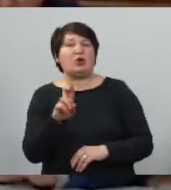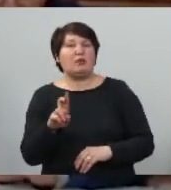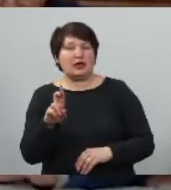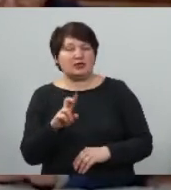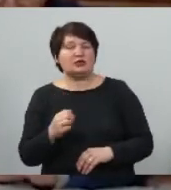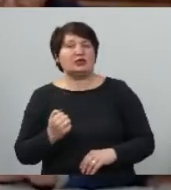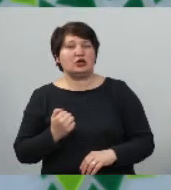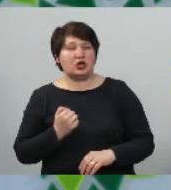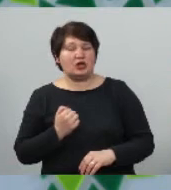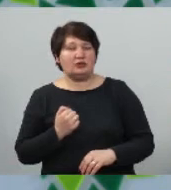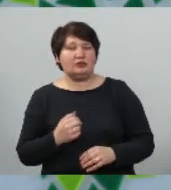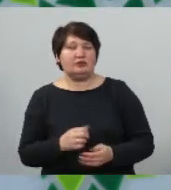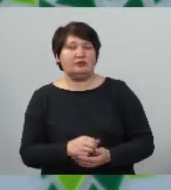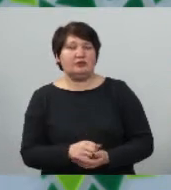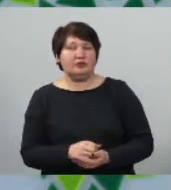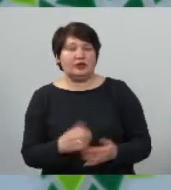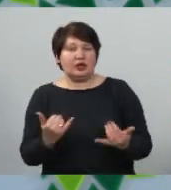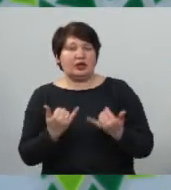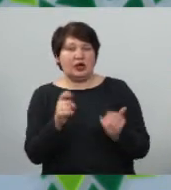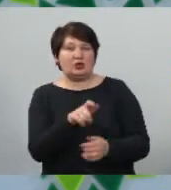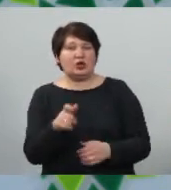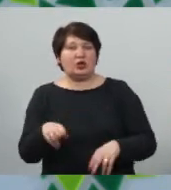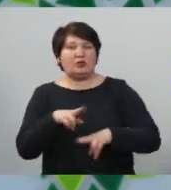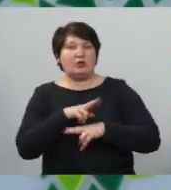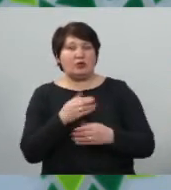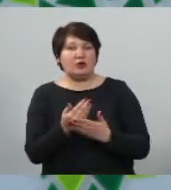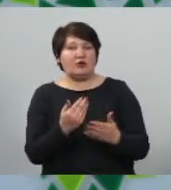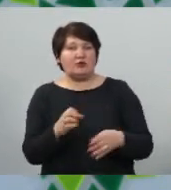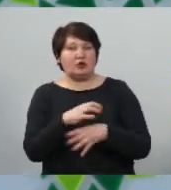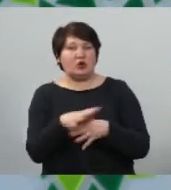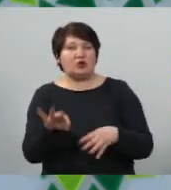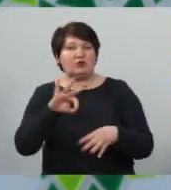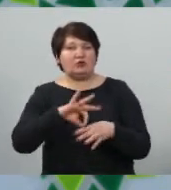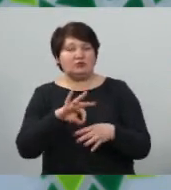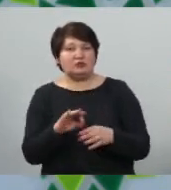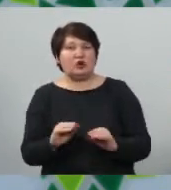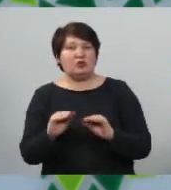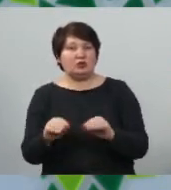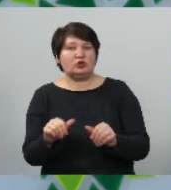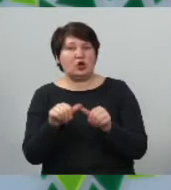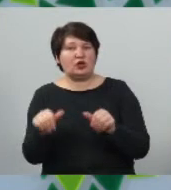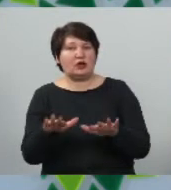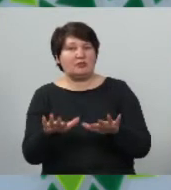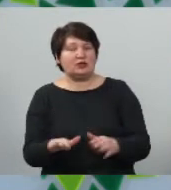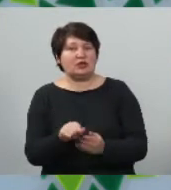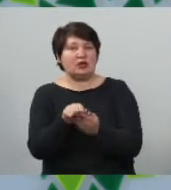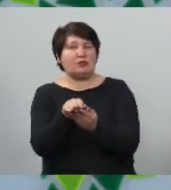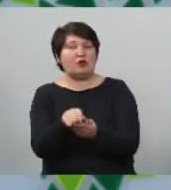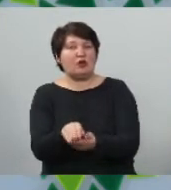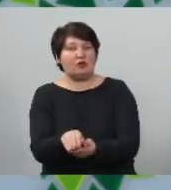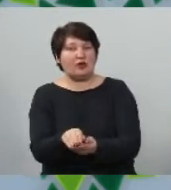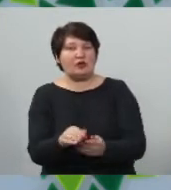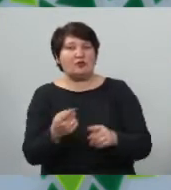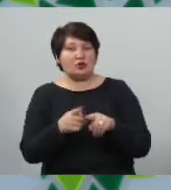померла. Для людей, які померли від коронавірусної інфекції, облаштують окреме місце на поховання. Про це